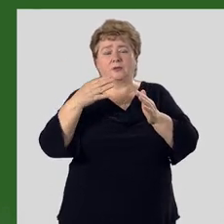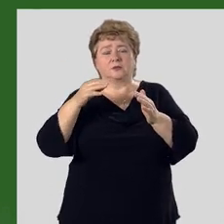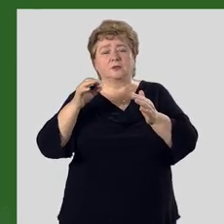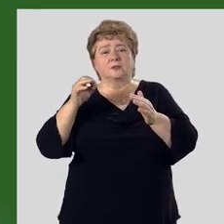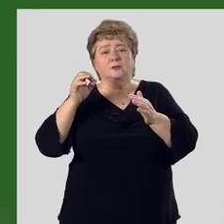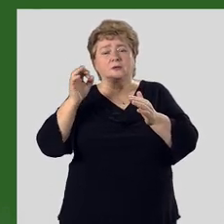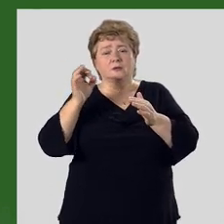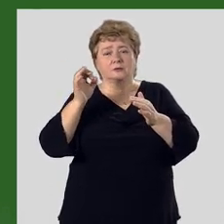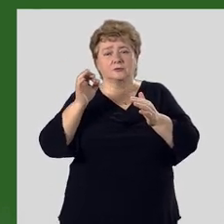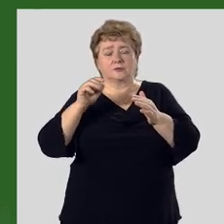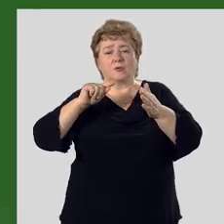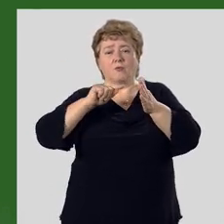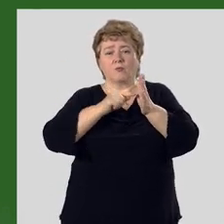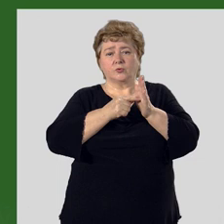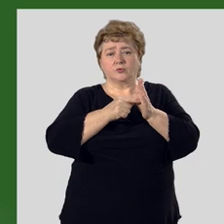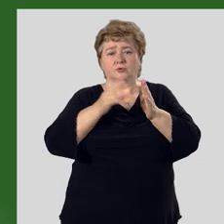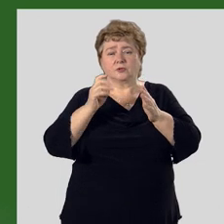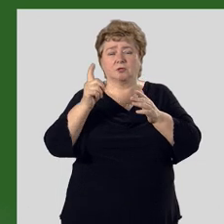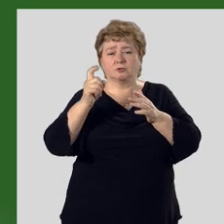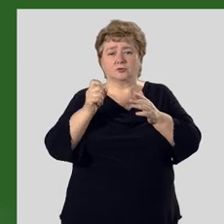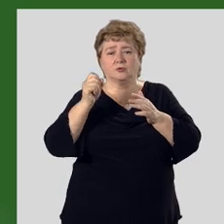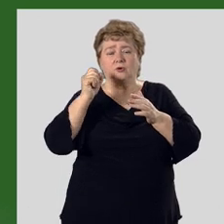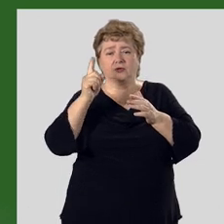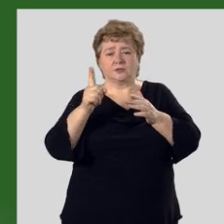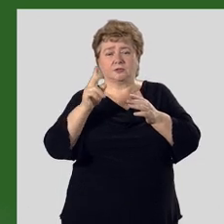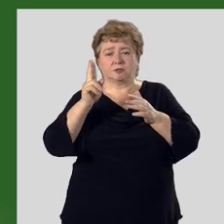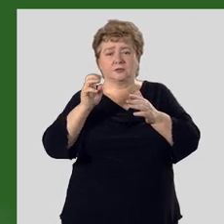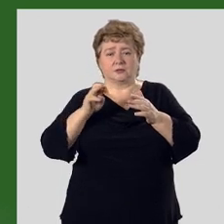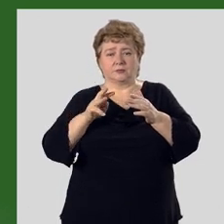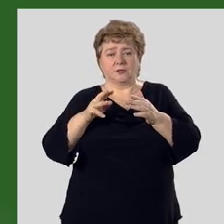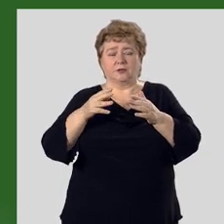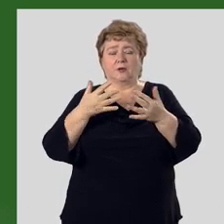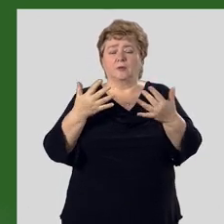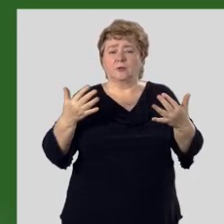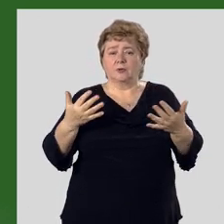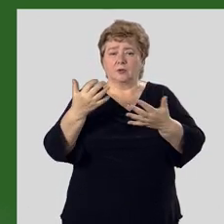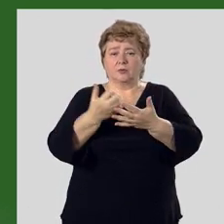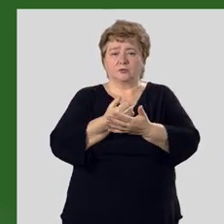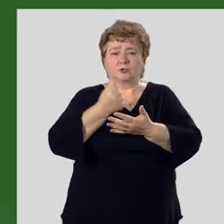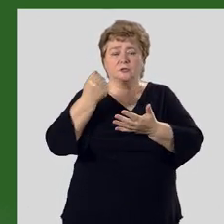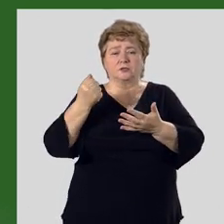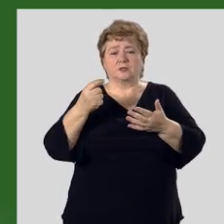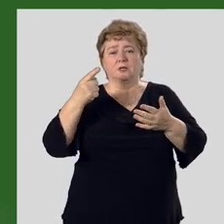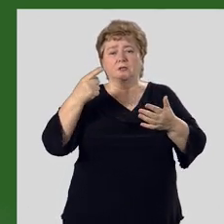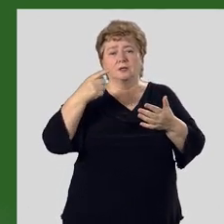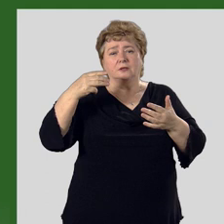9,5 градуса. Умножим на 111 километров и примерно получается